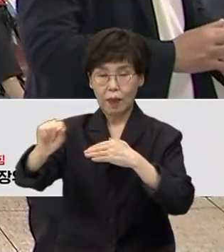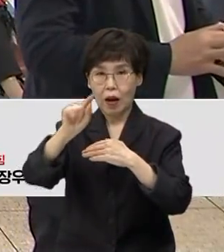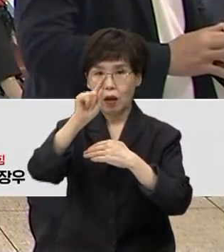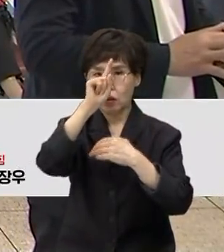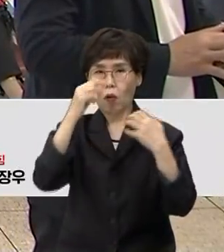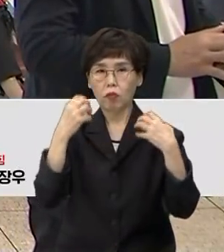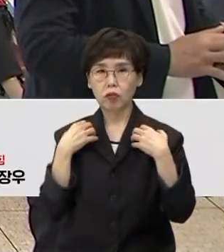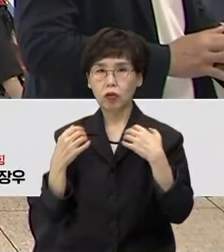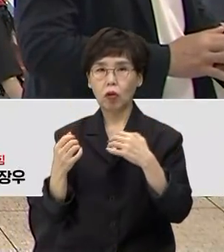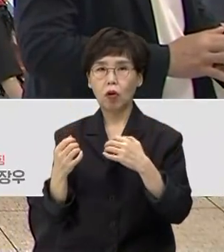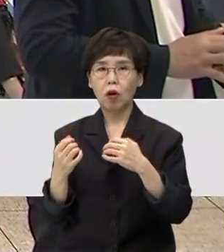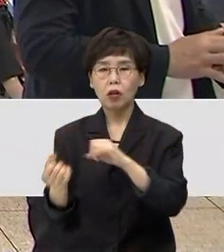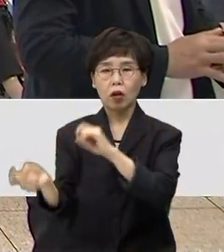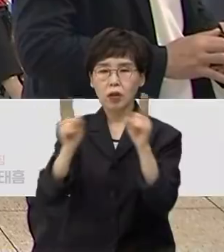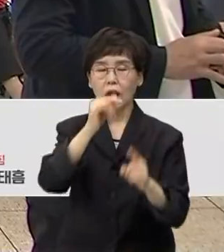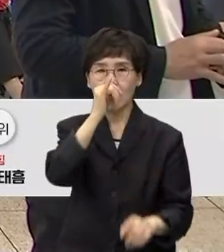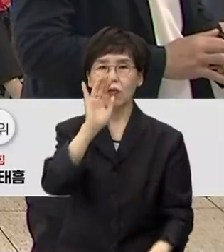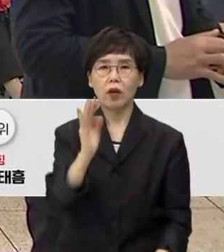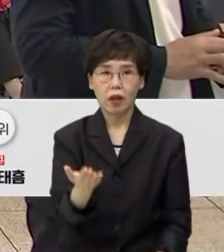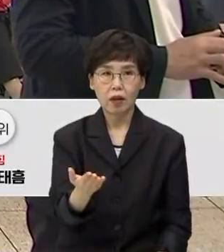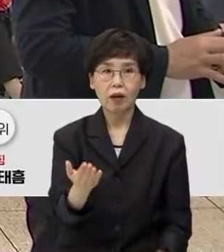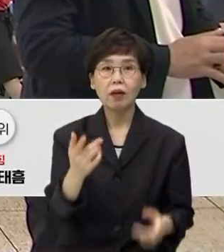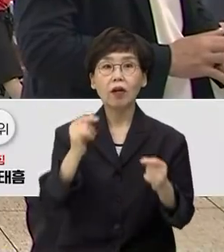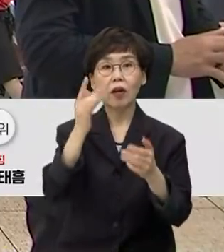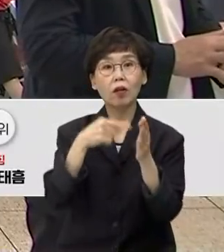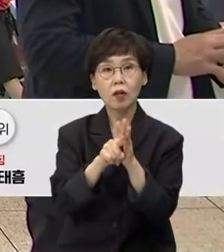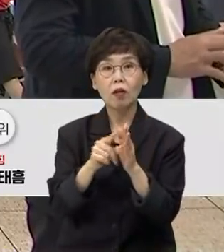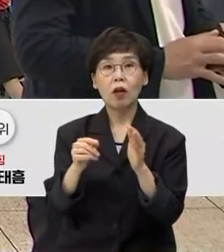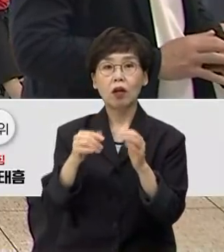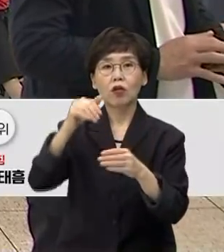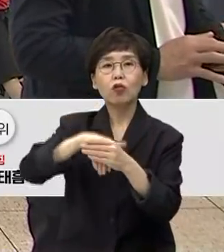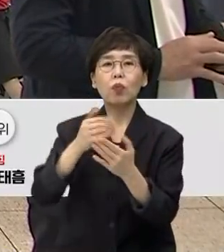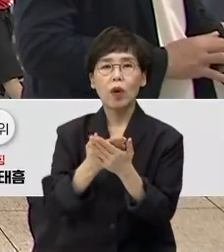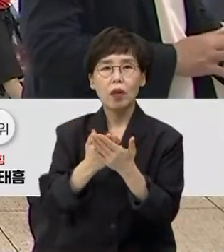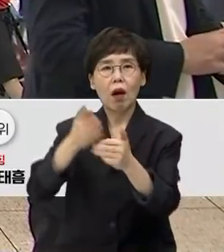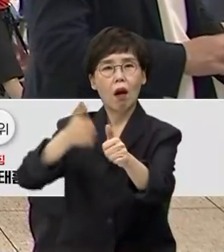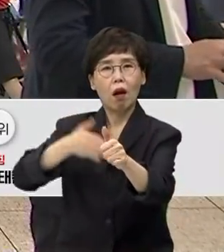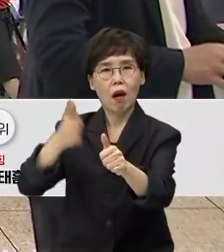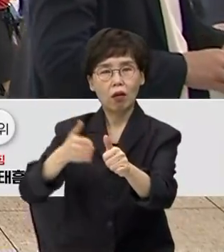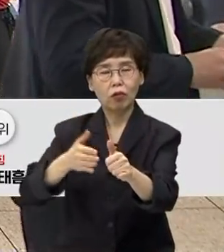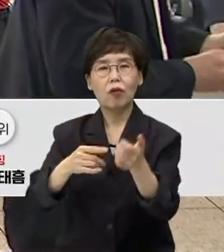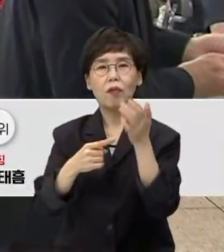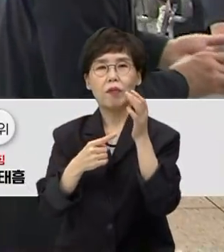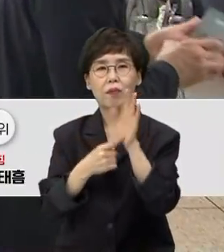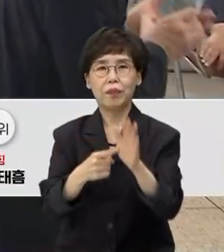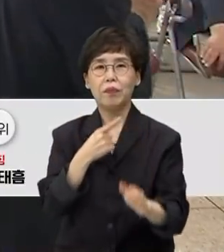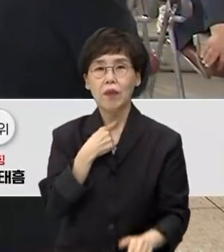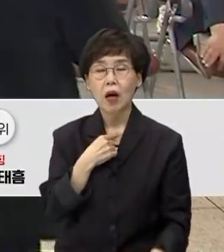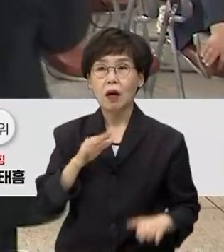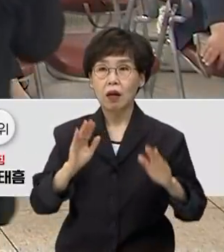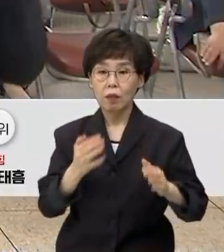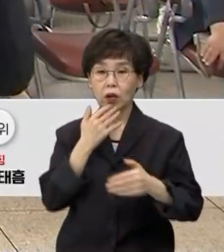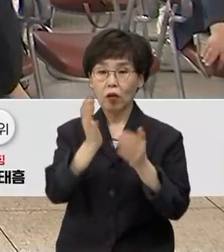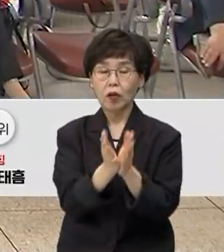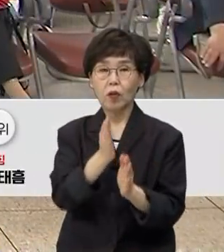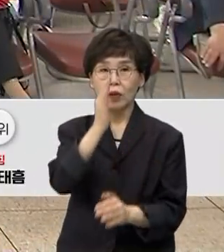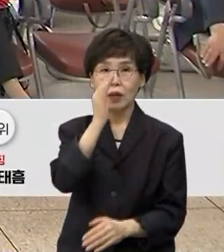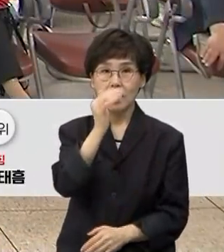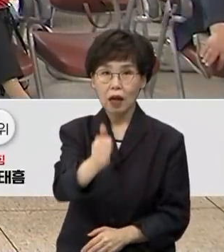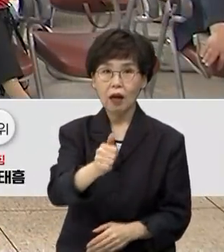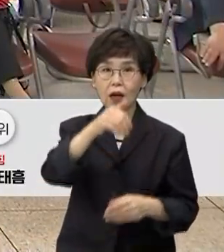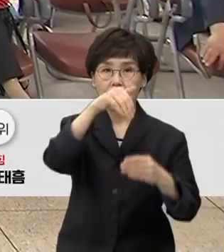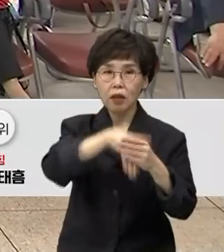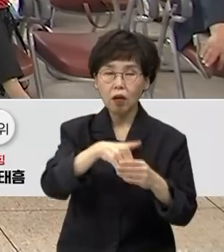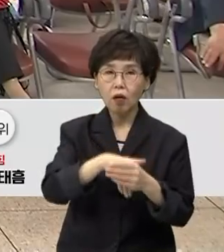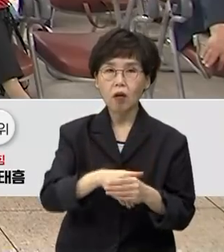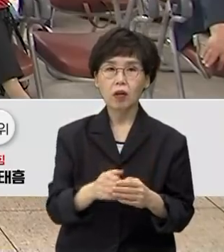국민의 뜻을 실현하기 위해선 투표에 적극 나서달라는 촉구의 글을 올리기도 했습니다. 이번 경기지사 선거는 막판까지